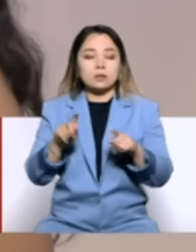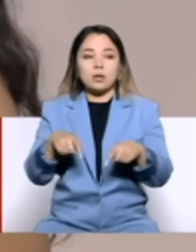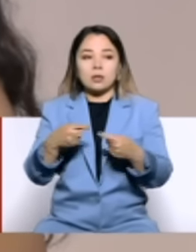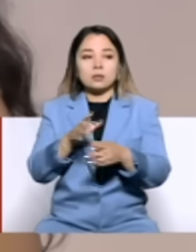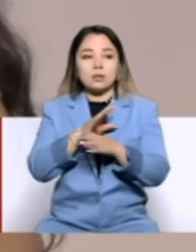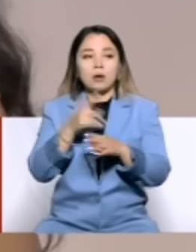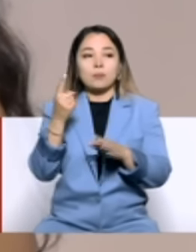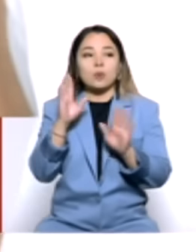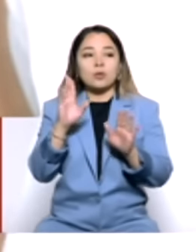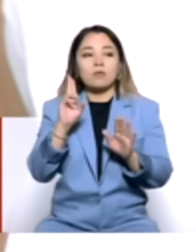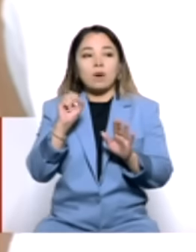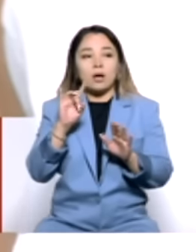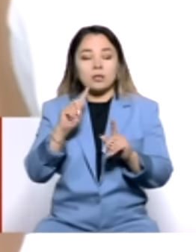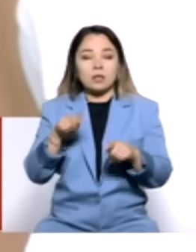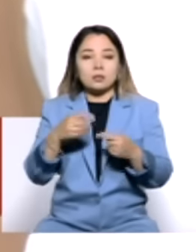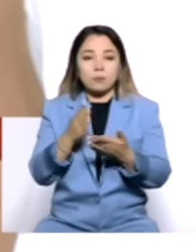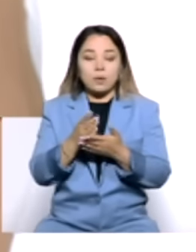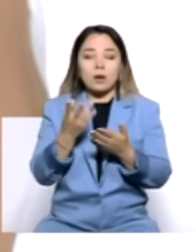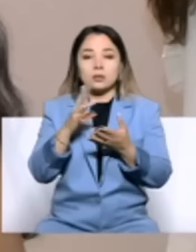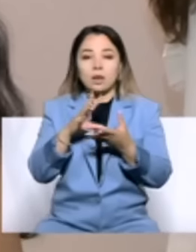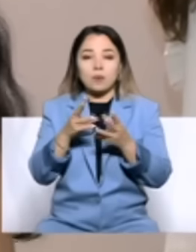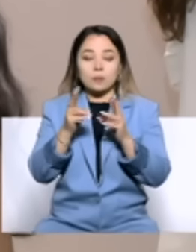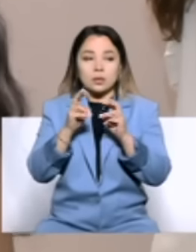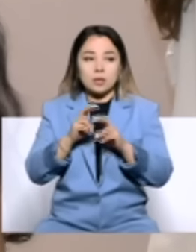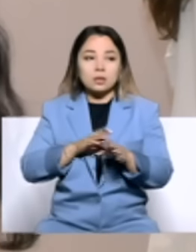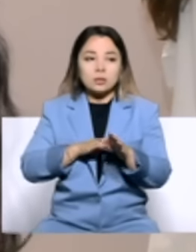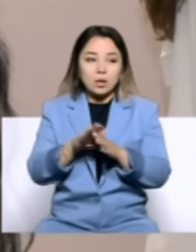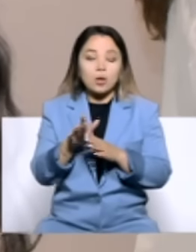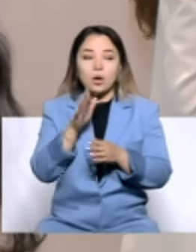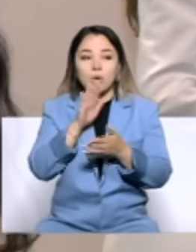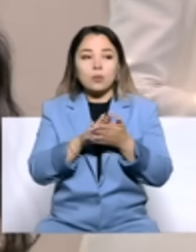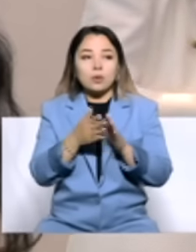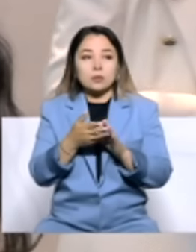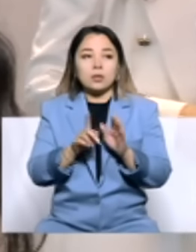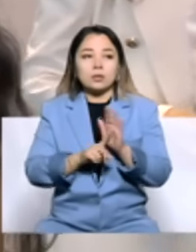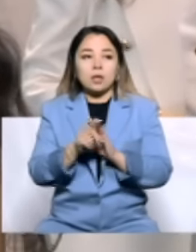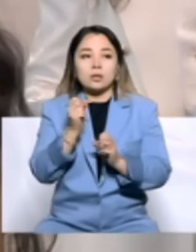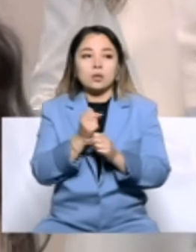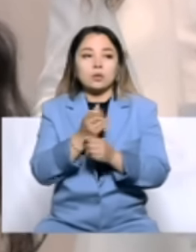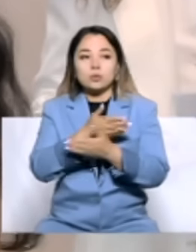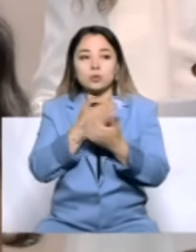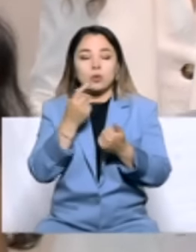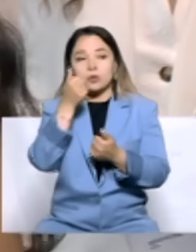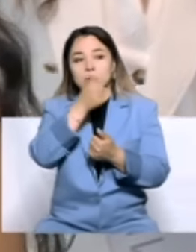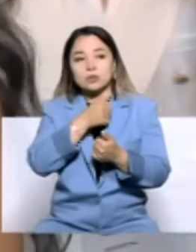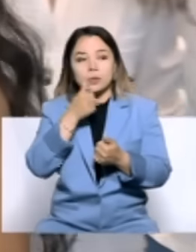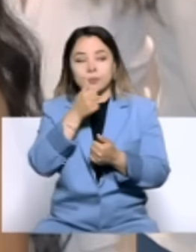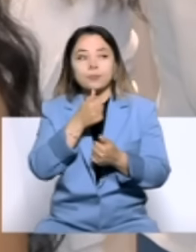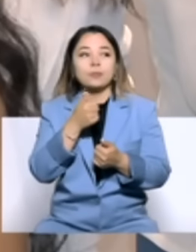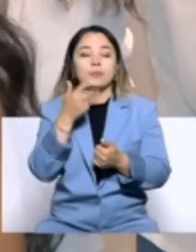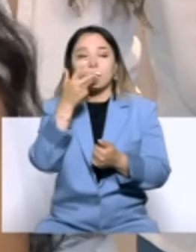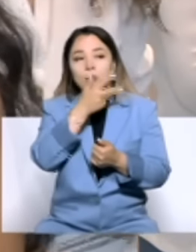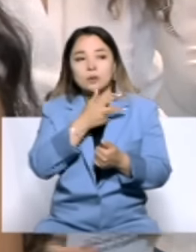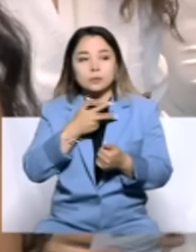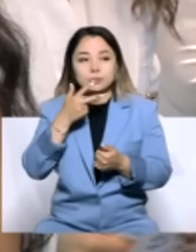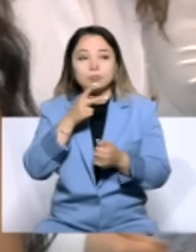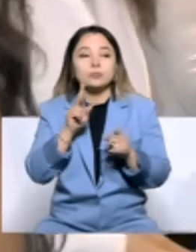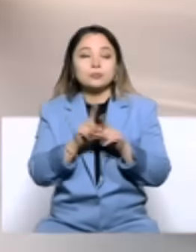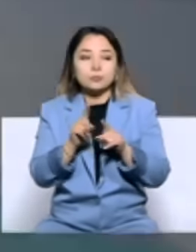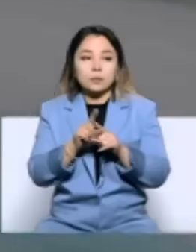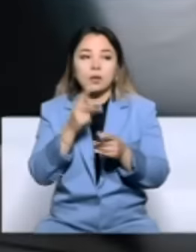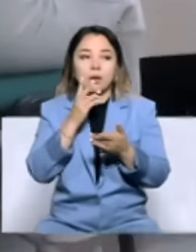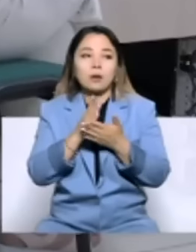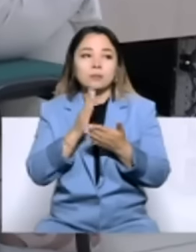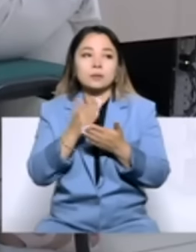1-ші кварталдың ғана отчеті кетті. Анализ жасаудың әлі уақыты келген жоқ. Анализ жыл 2 жыл 3 жыл өту керек. Содан кейін қарау